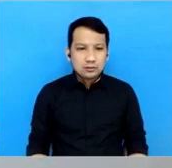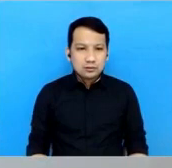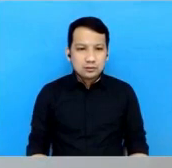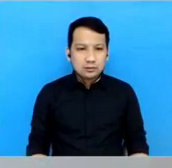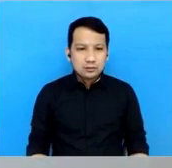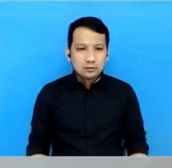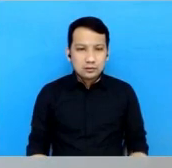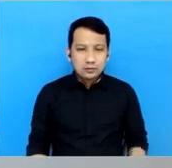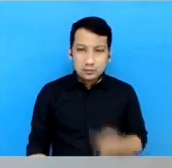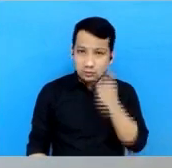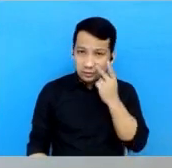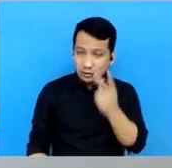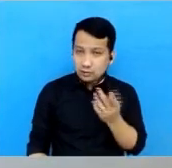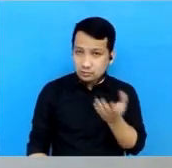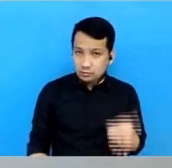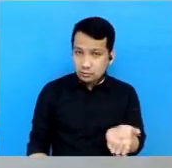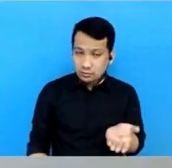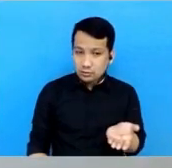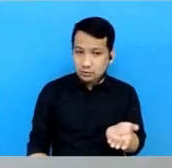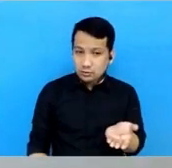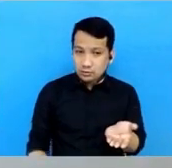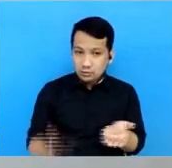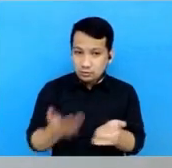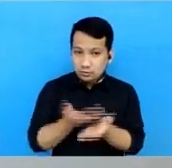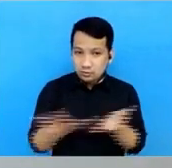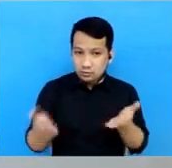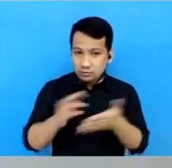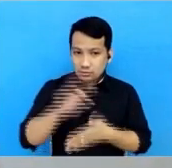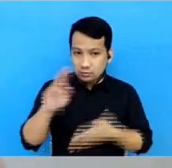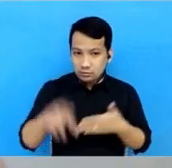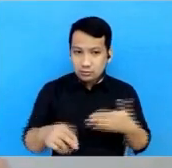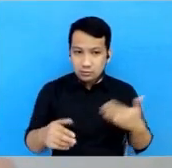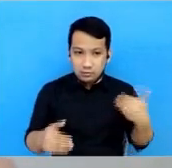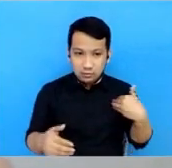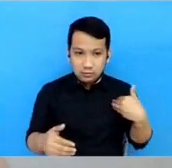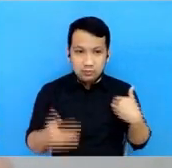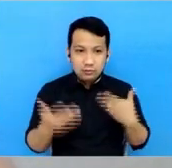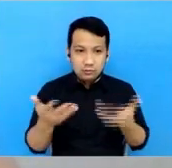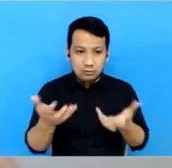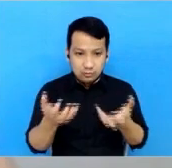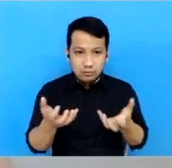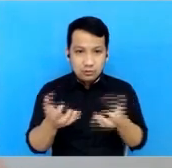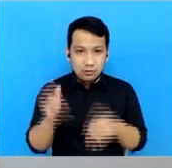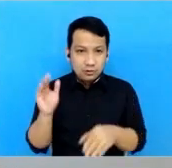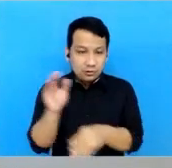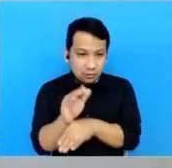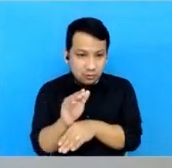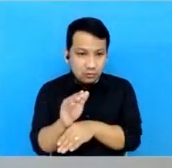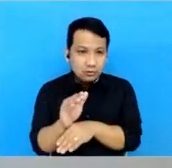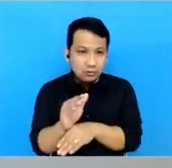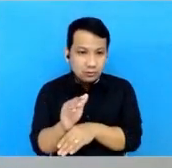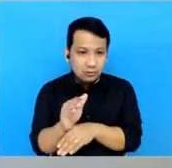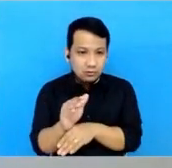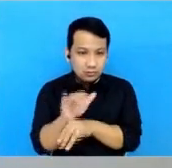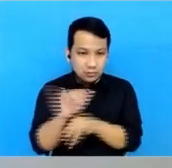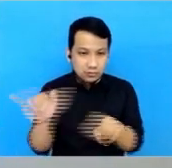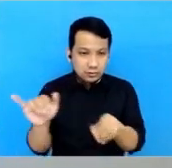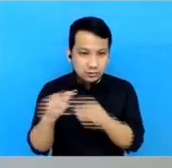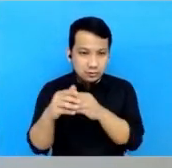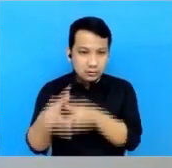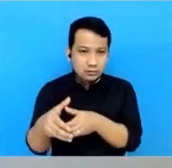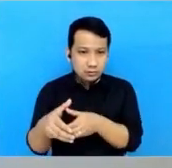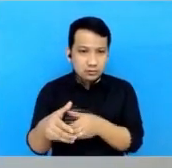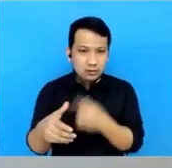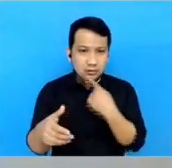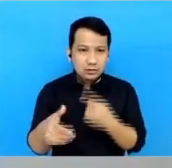na yan na ganito yung resulta, and yet gusto nyo pa rin pilitin na ganyan yung senaryo. So gusto nyo